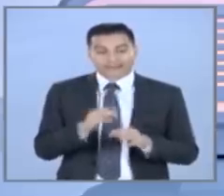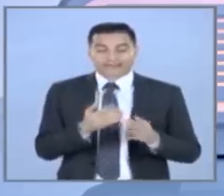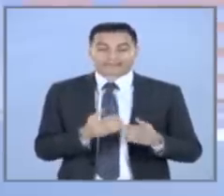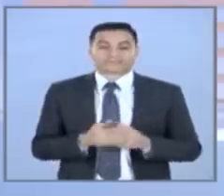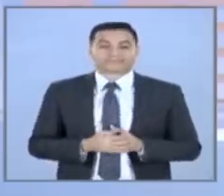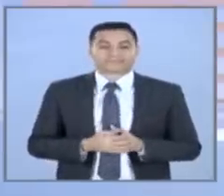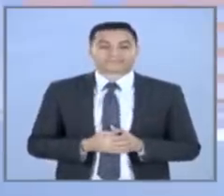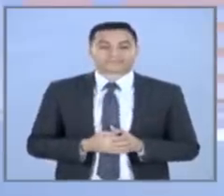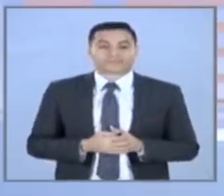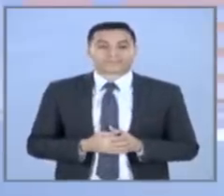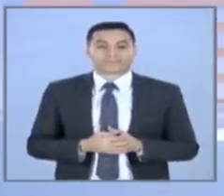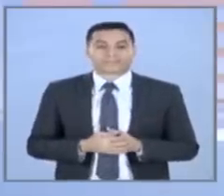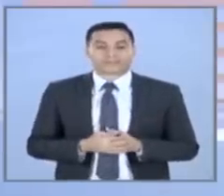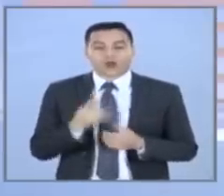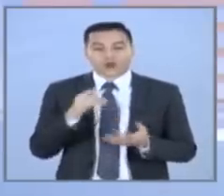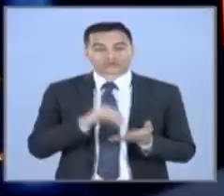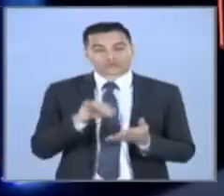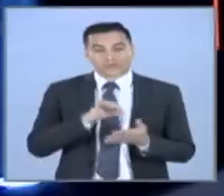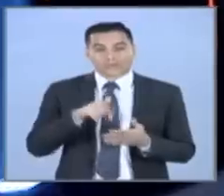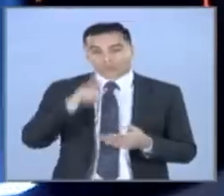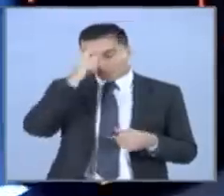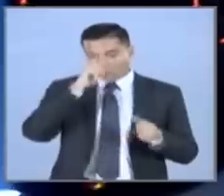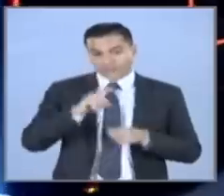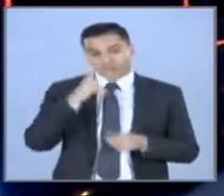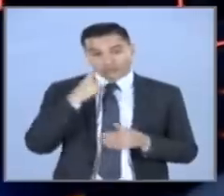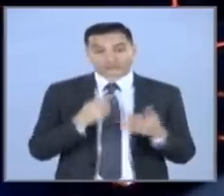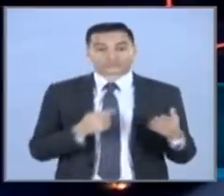جدا. علوم، والسؤال هو: